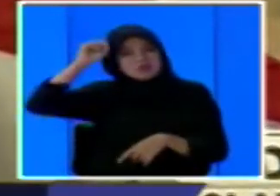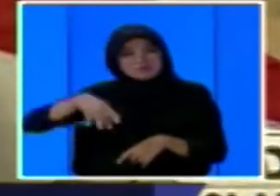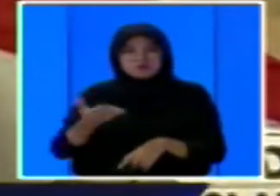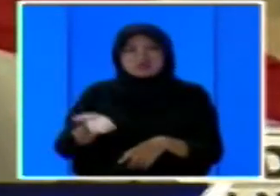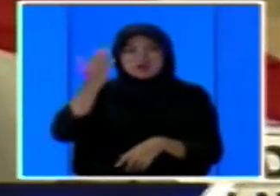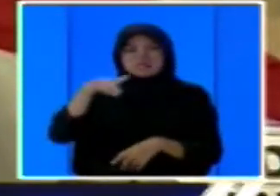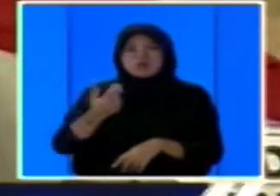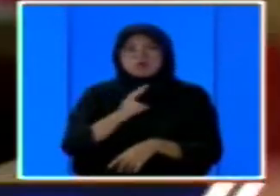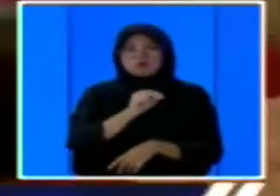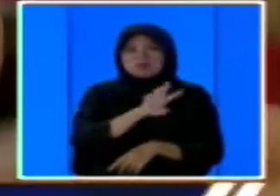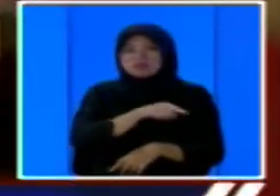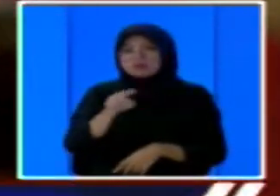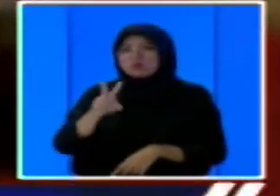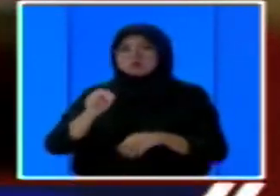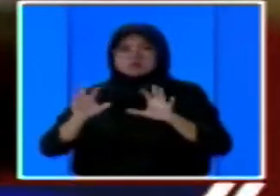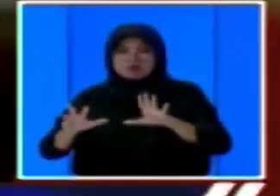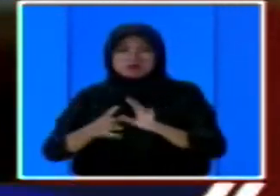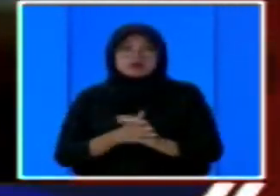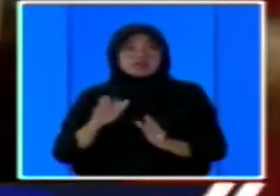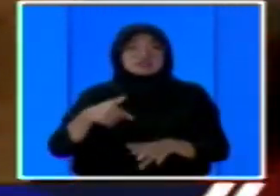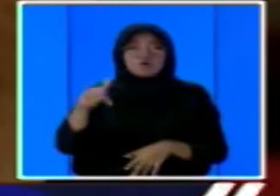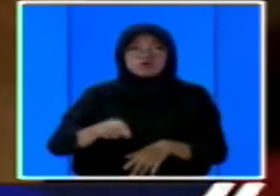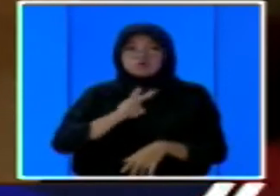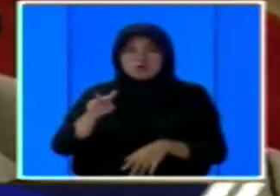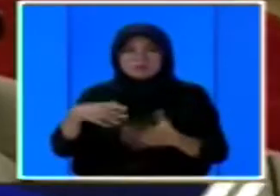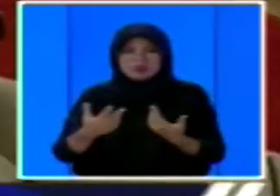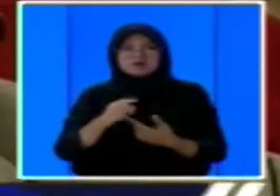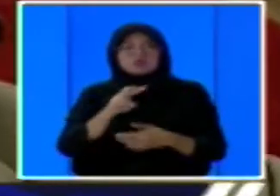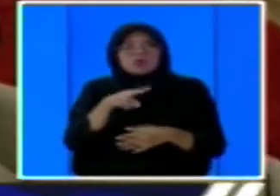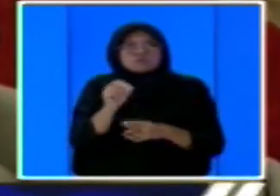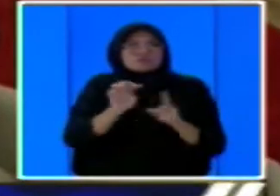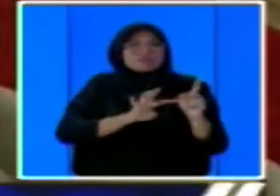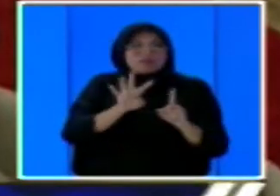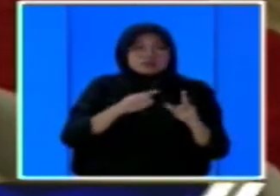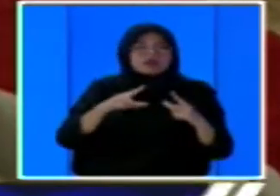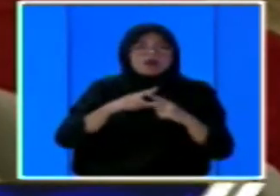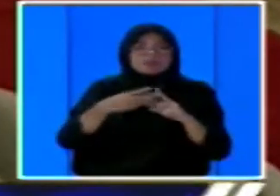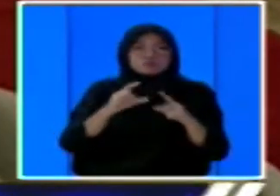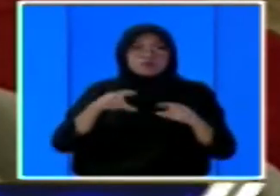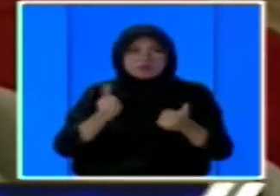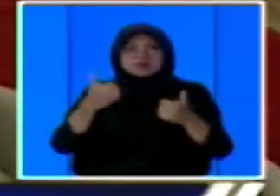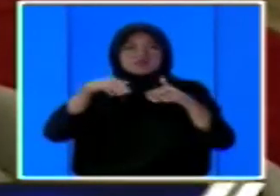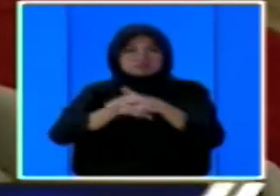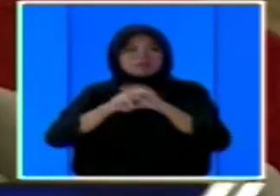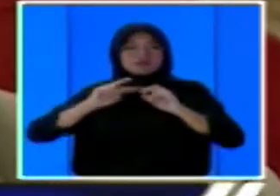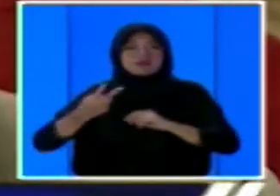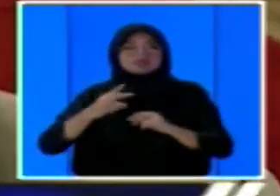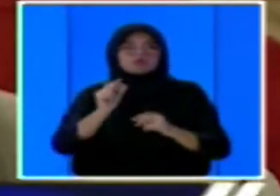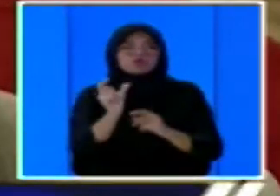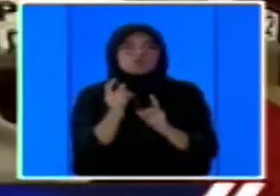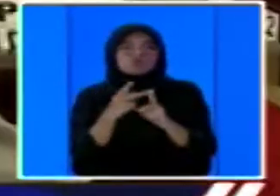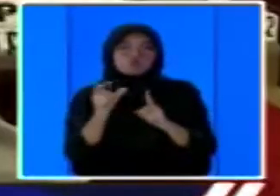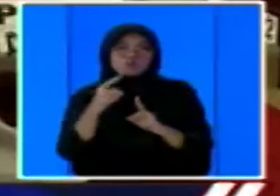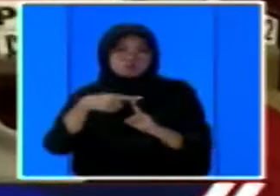Provinsi Sumatera Utara pada tahun 2004 hingga 2009. Pada tahun 2014, Abdul Wahab berhasil menembus Senayan menggantikan Ruhut